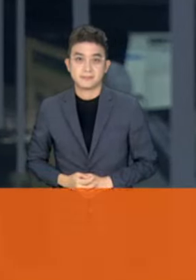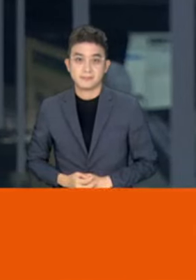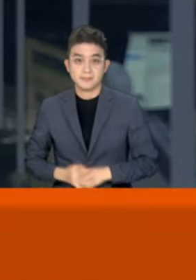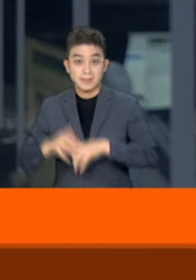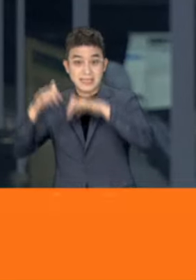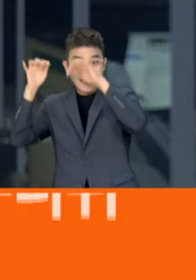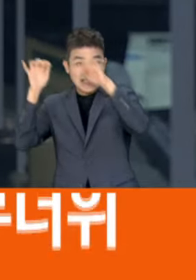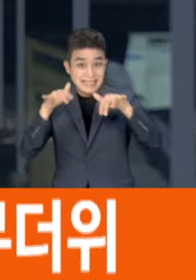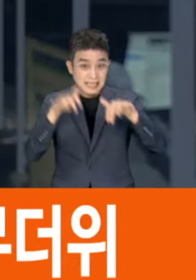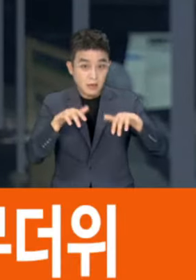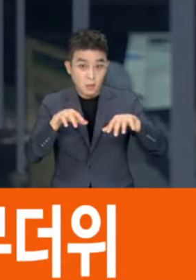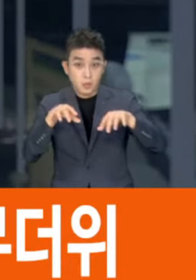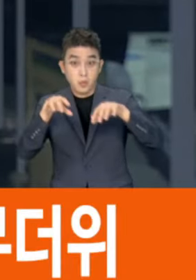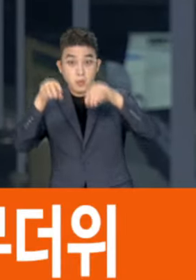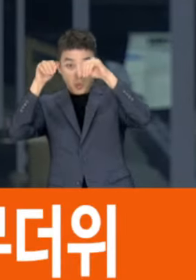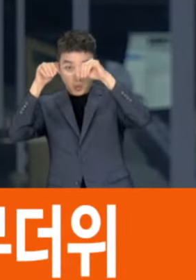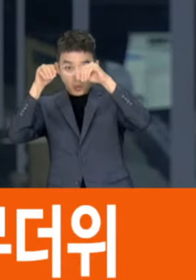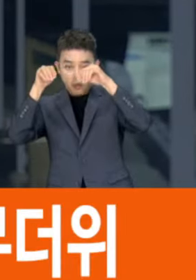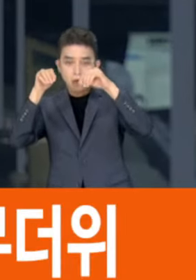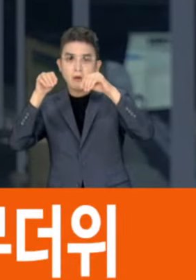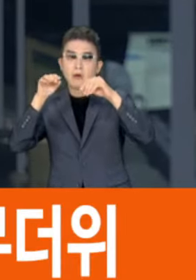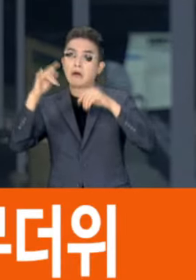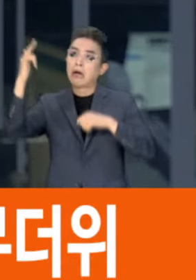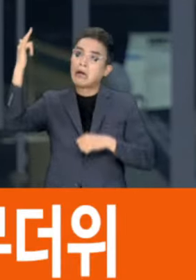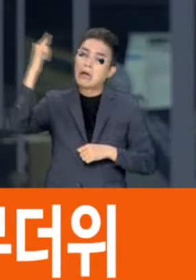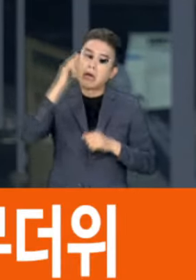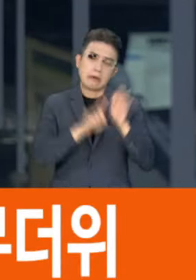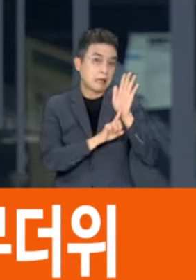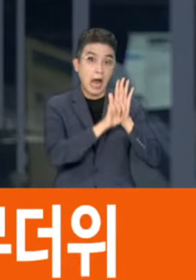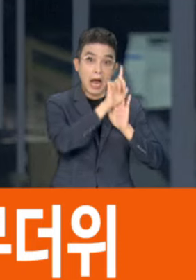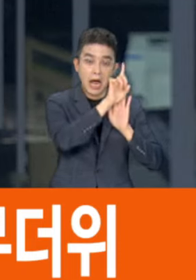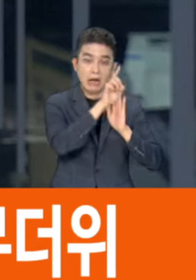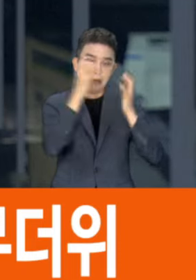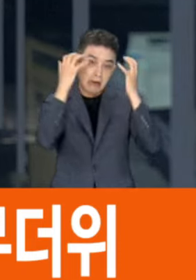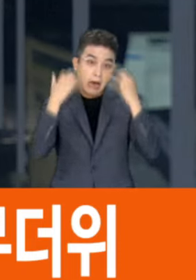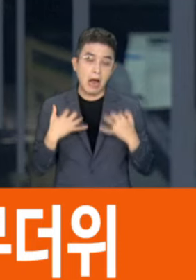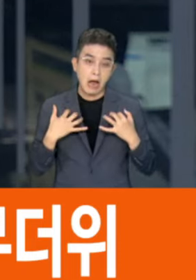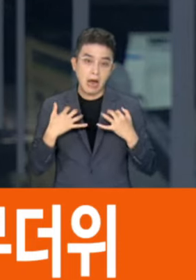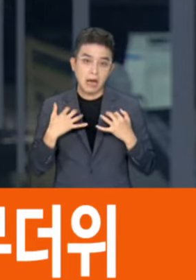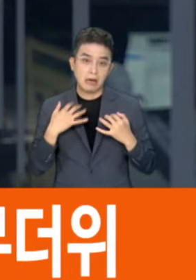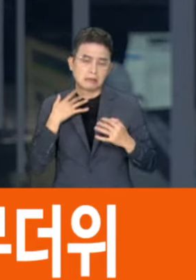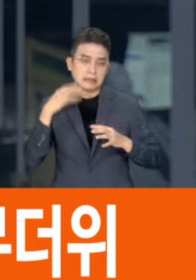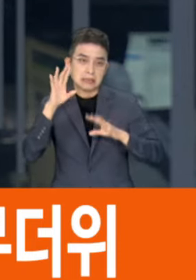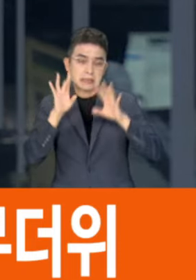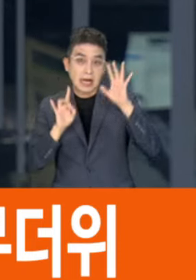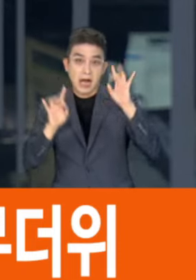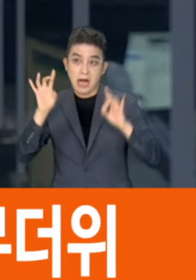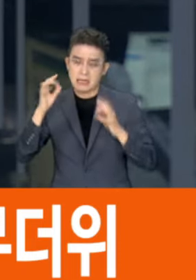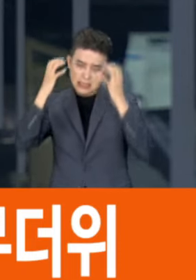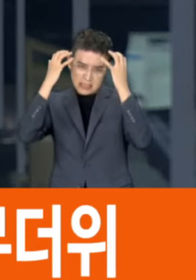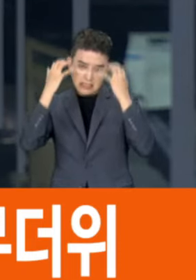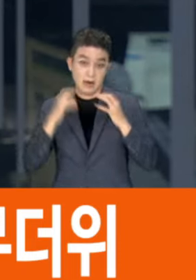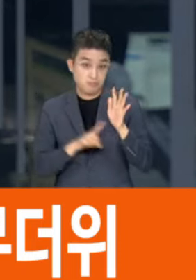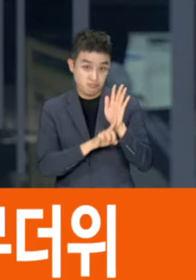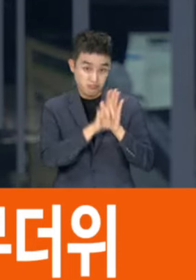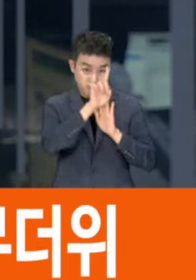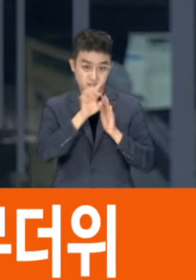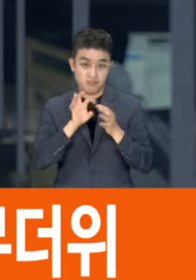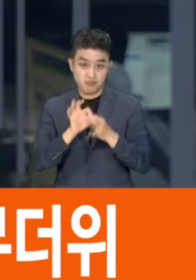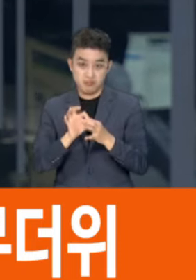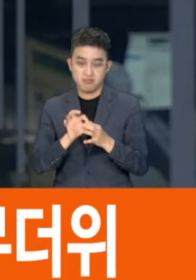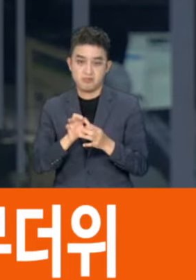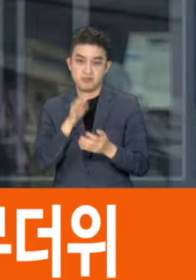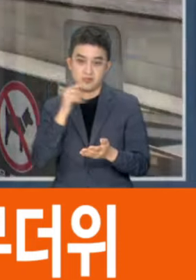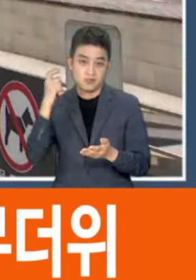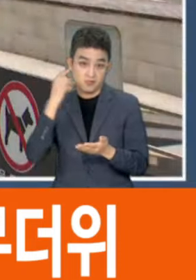빗줄기가 약해지자 폭염이 기승을 부리고 있습니다. 전국 곳곳에 습도 높은 무더운 날씨가 나타나겠는데요. 자세한 날씨